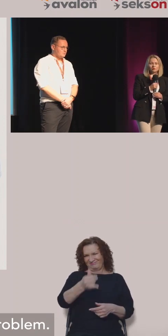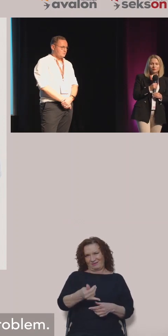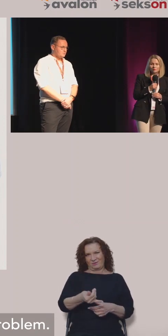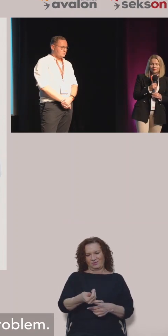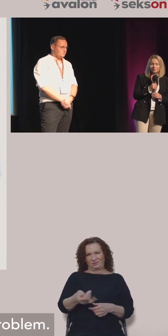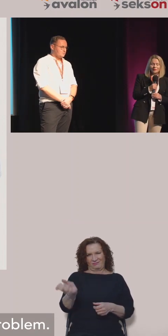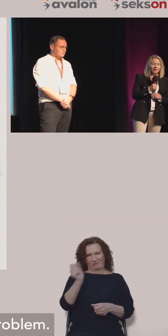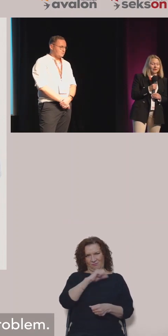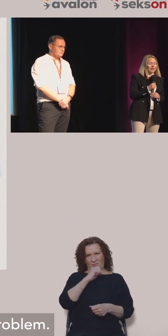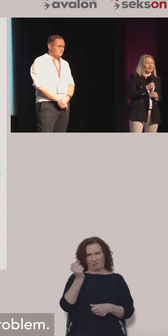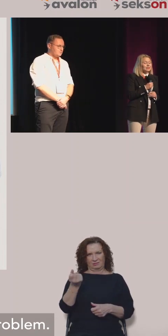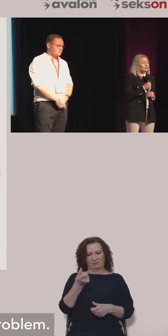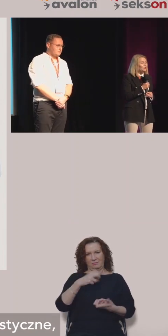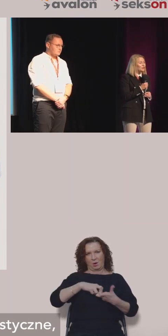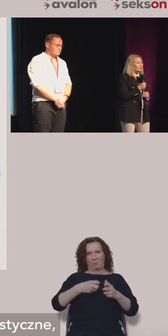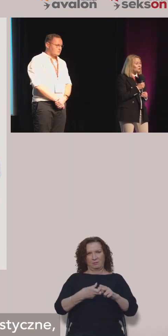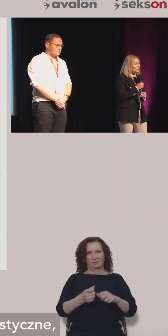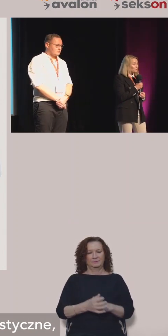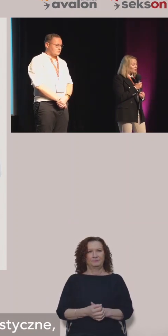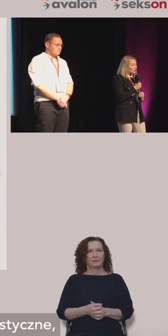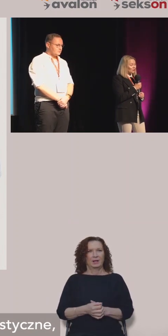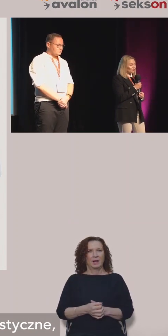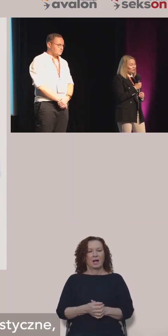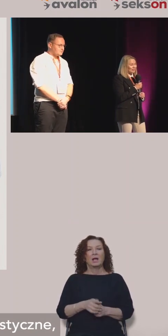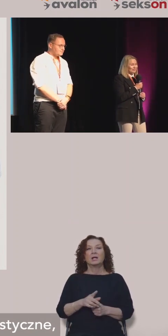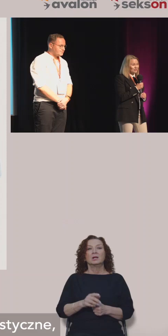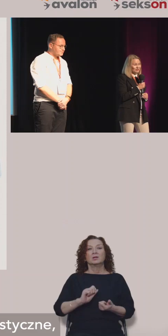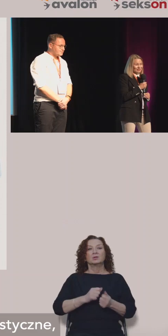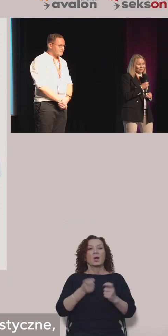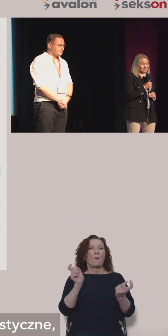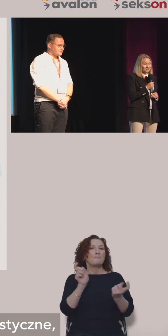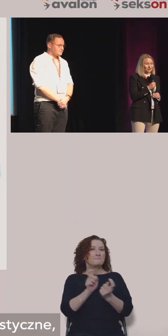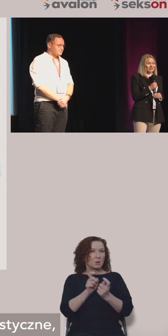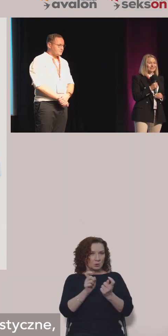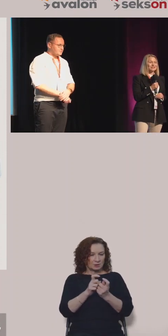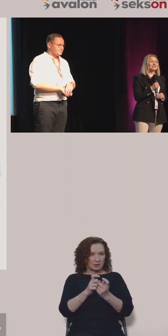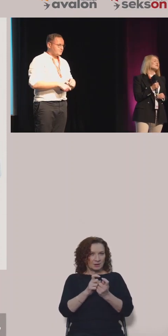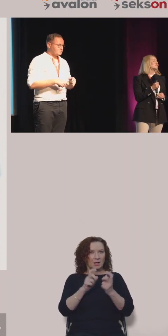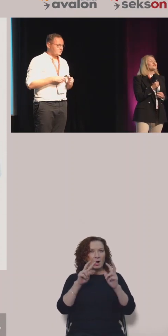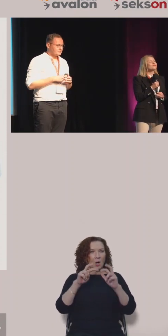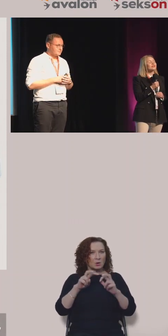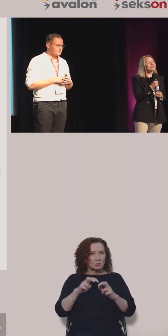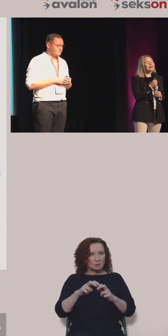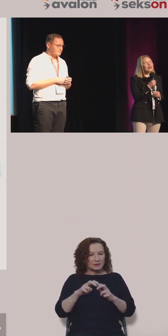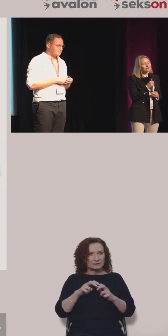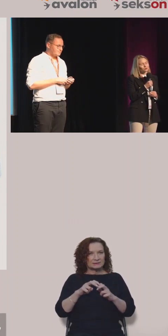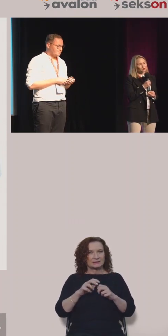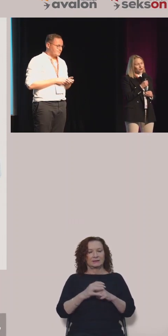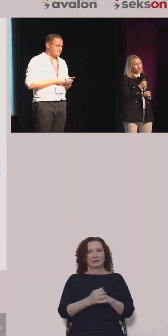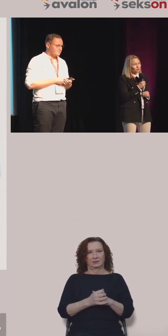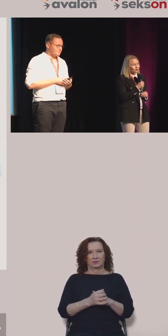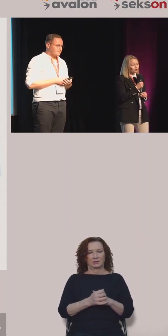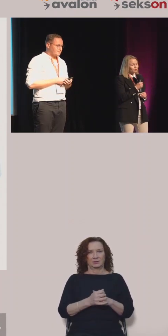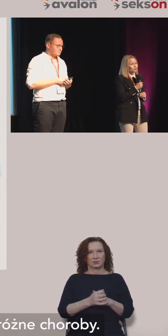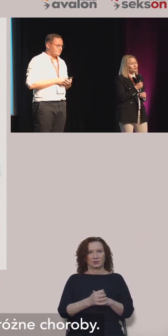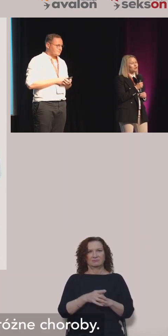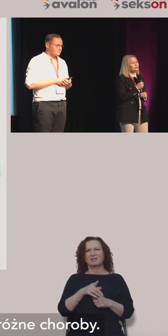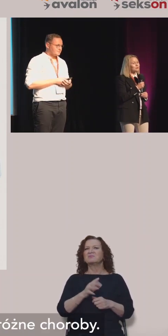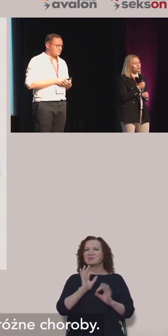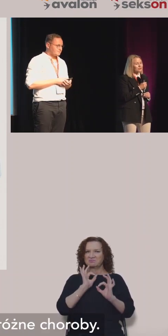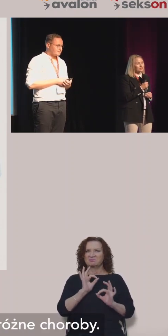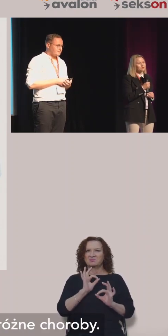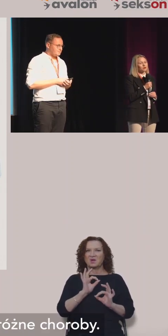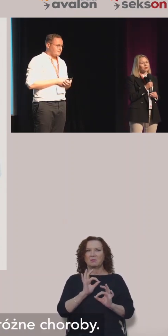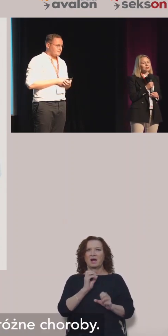jest olbrzymi problem. Są jeszcze na przykład punkty konsultacyjno-diagnostyczne, gdzie jest wykonywany kawał dobrej roboty, bo